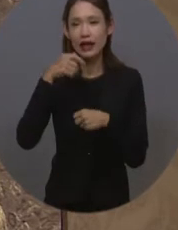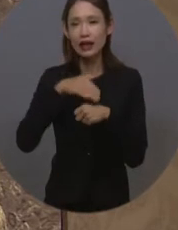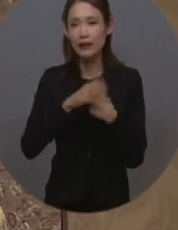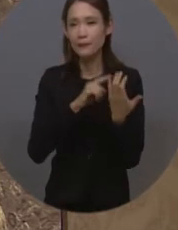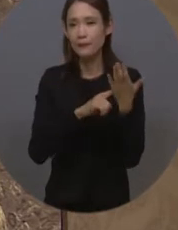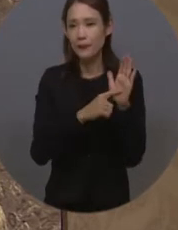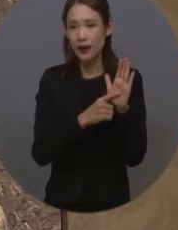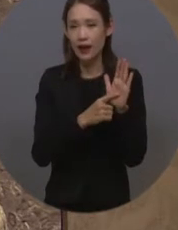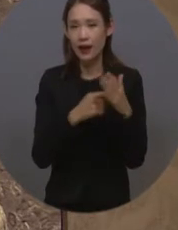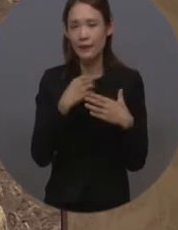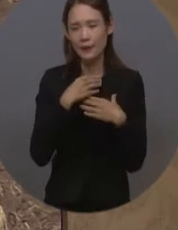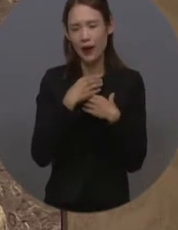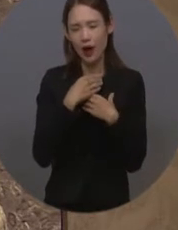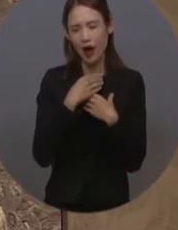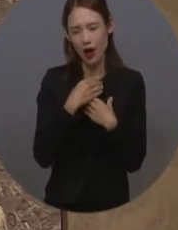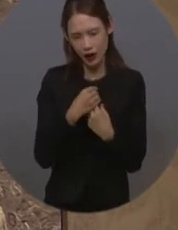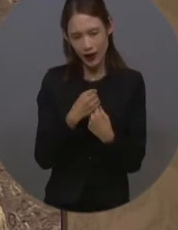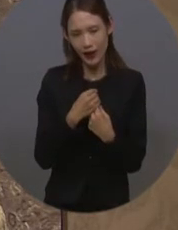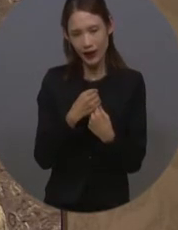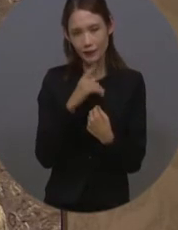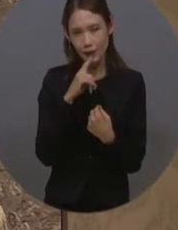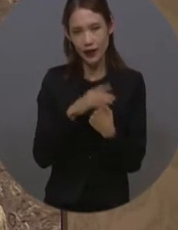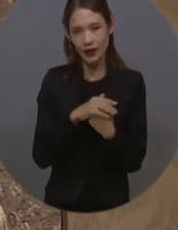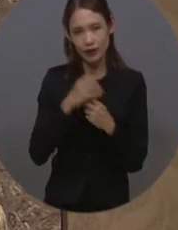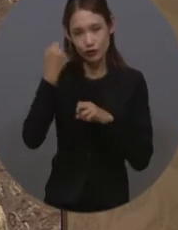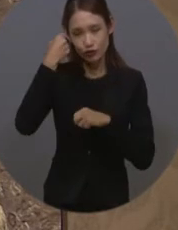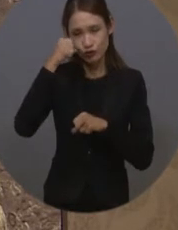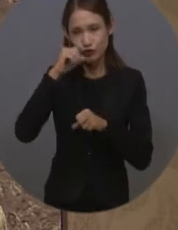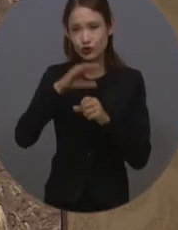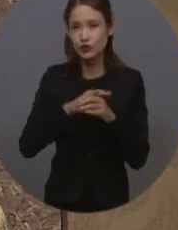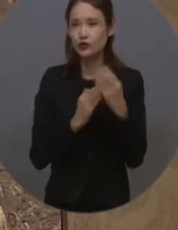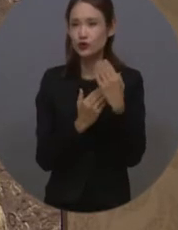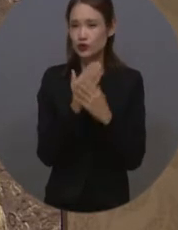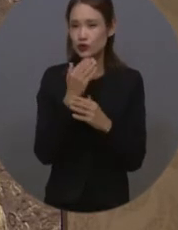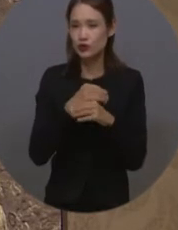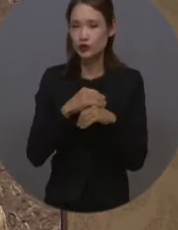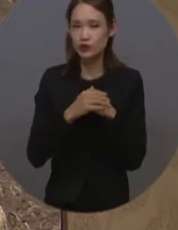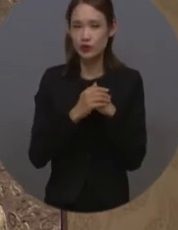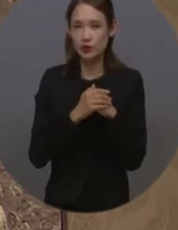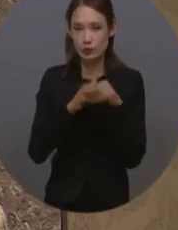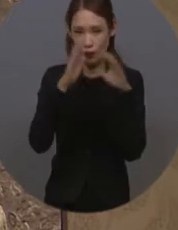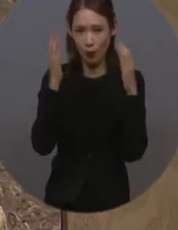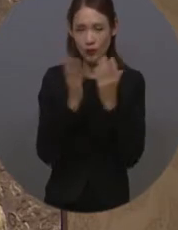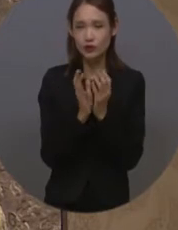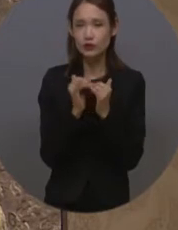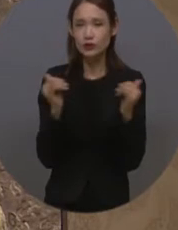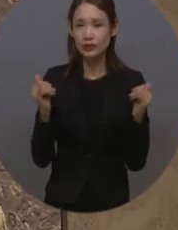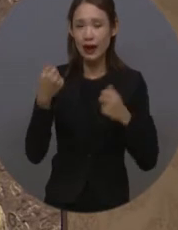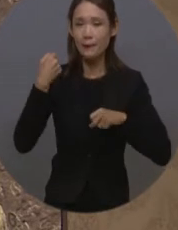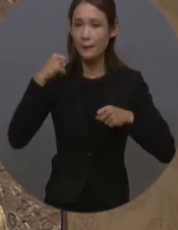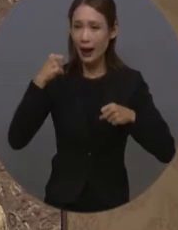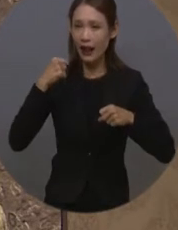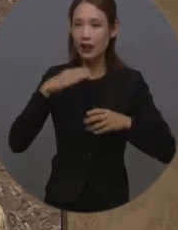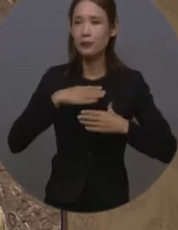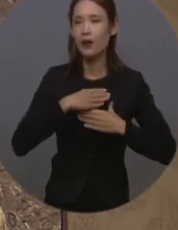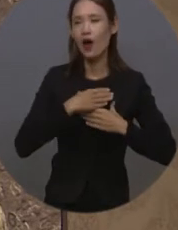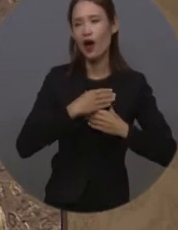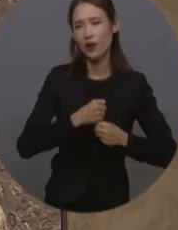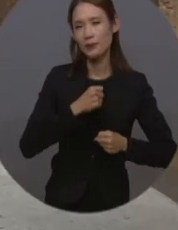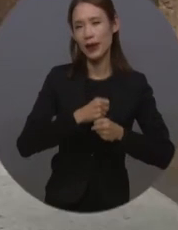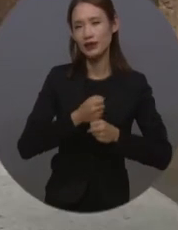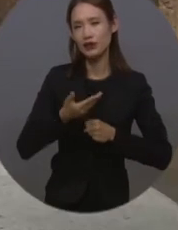편안함, 안락함. 그래서 저희 신발이 모든 국민의 발을 편하게 해준다라는 뜻을 가지고 있죠.